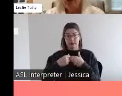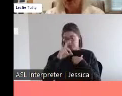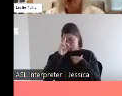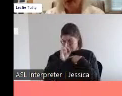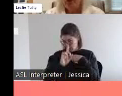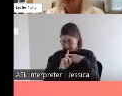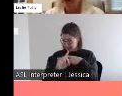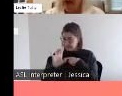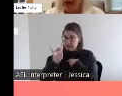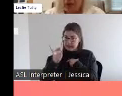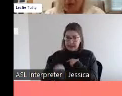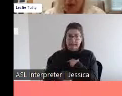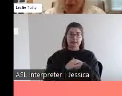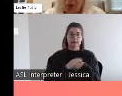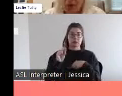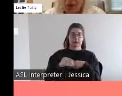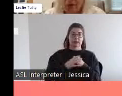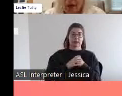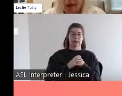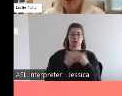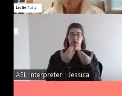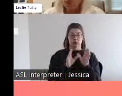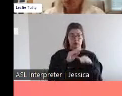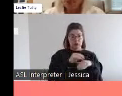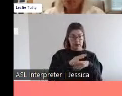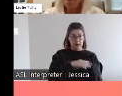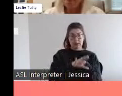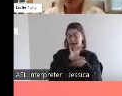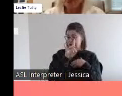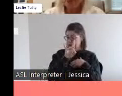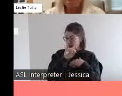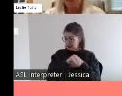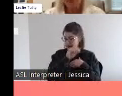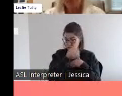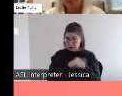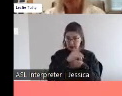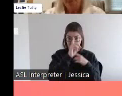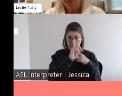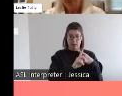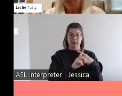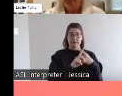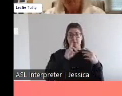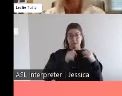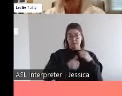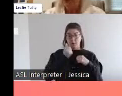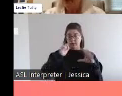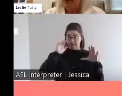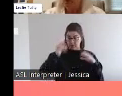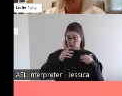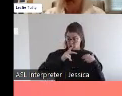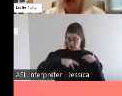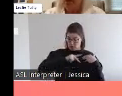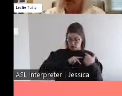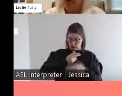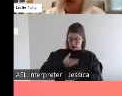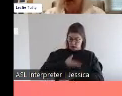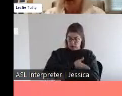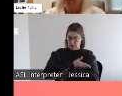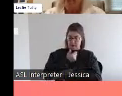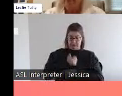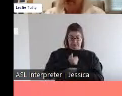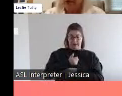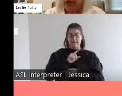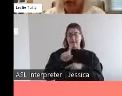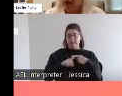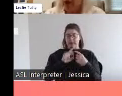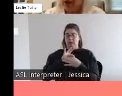88% positif, groupe de WC, 80% positif, counseling général, 80% positif. La plupart ont fait référence à leurs